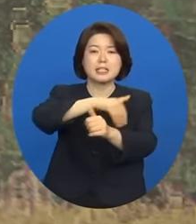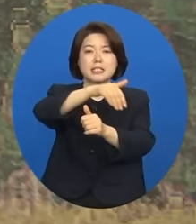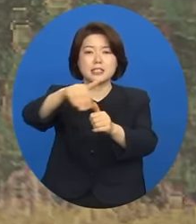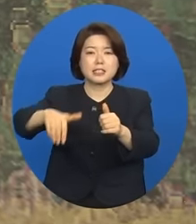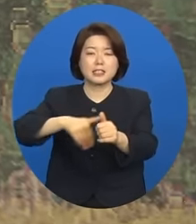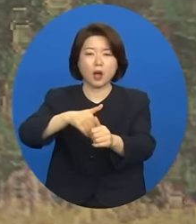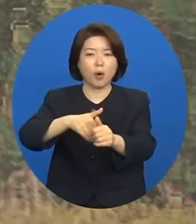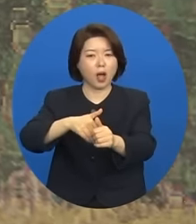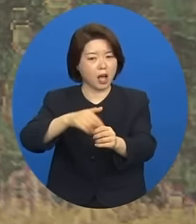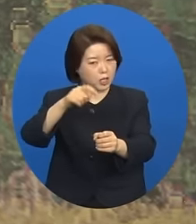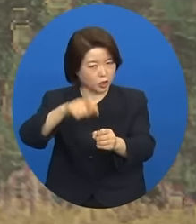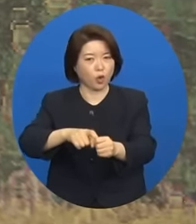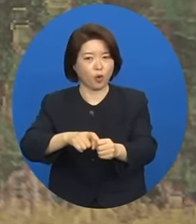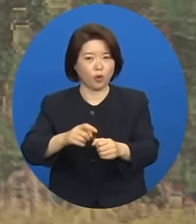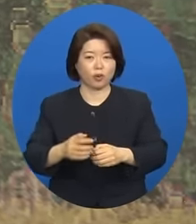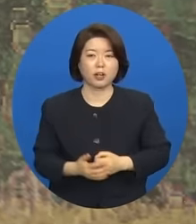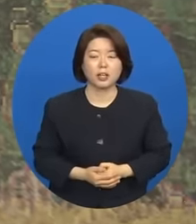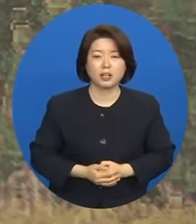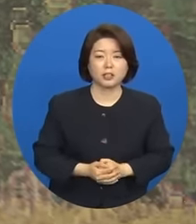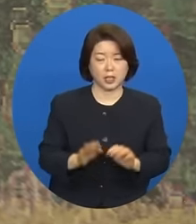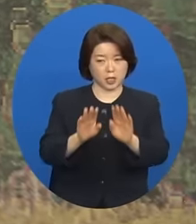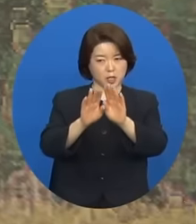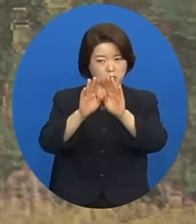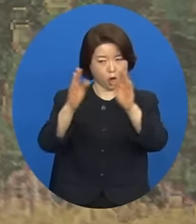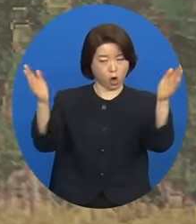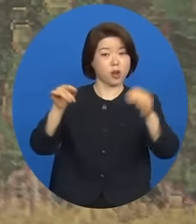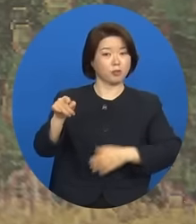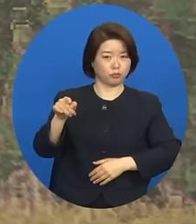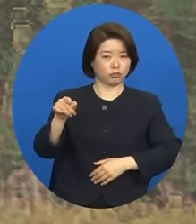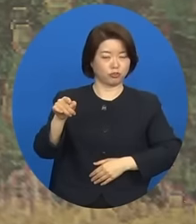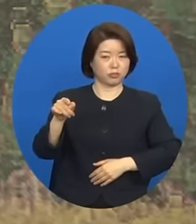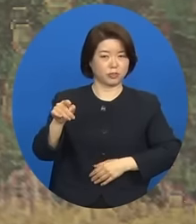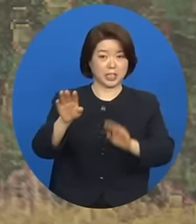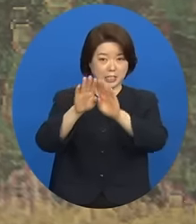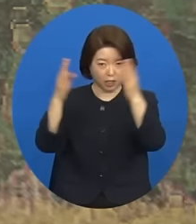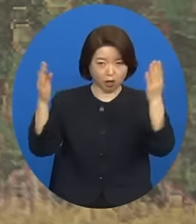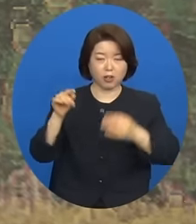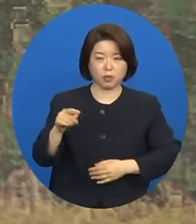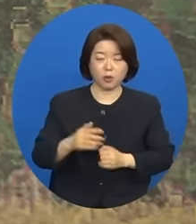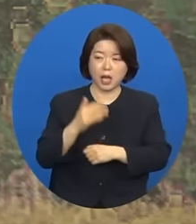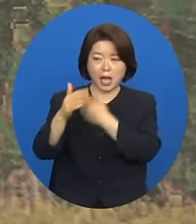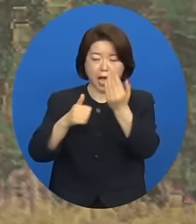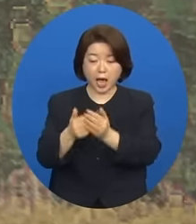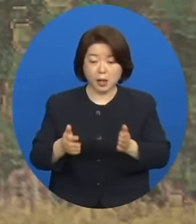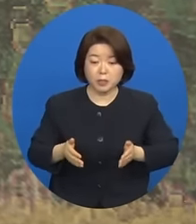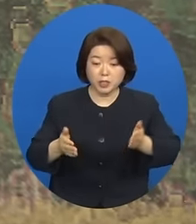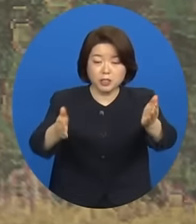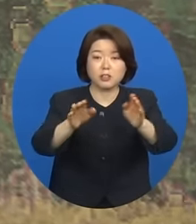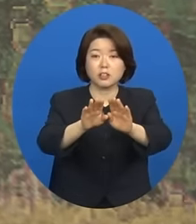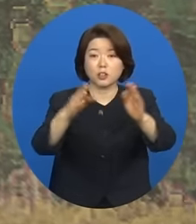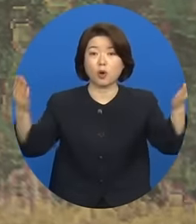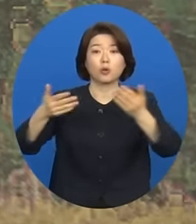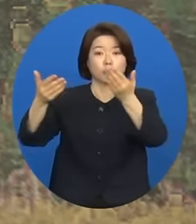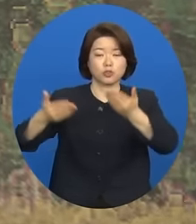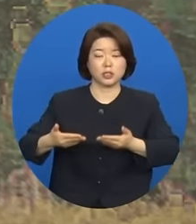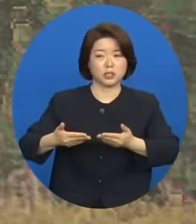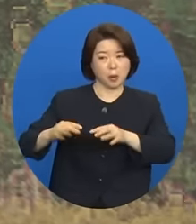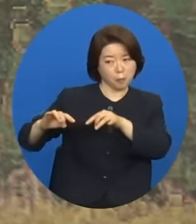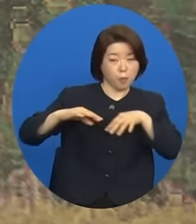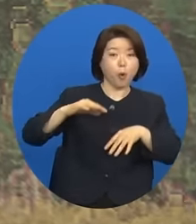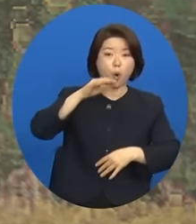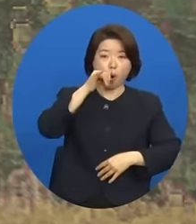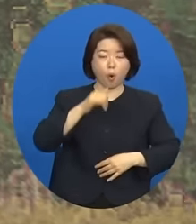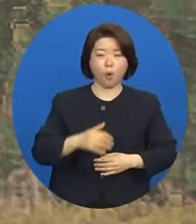상황적으로 소위 우리가 얘기할 때 열린문을 얘기합니다. 열린문은 하나님이 길을 열어주신다라고 하는 사인이 되기도